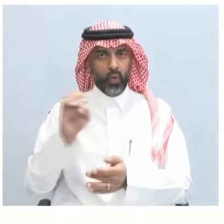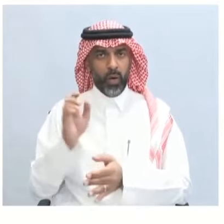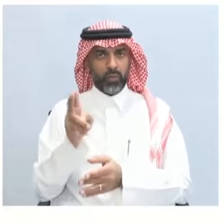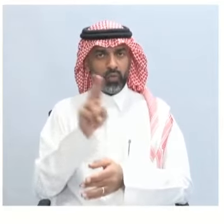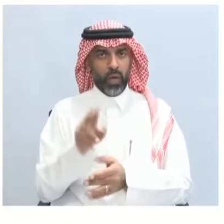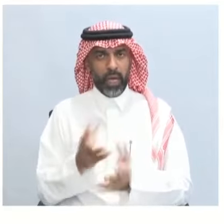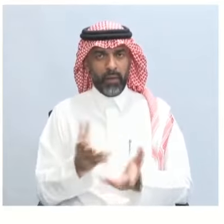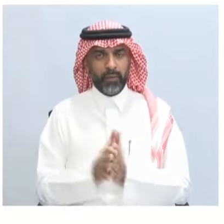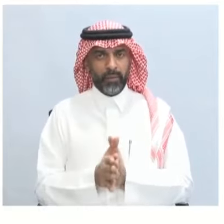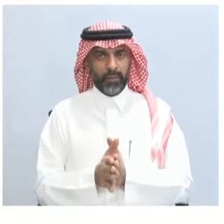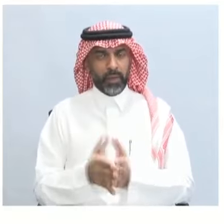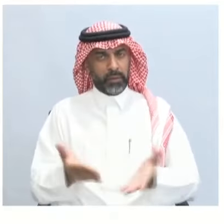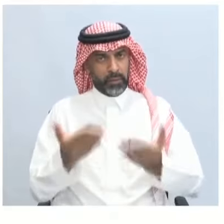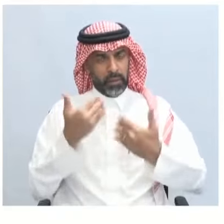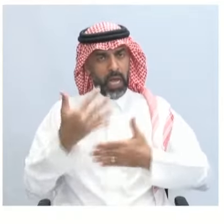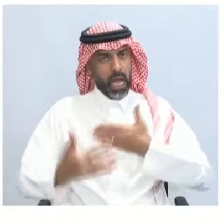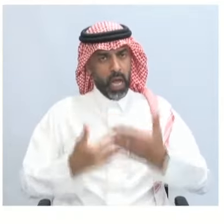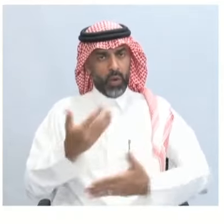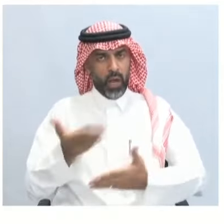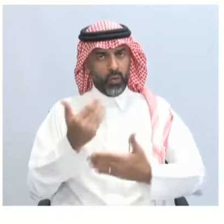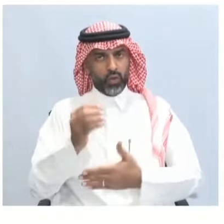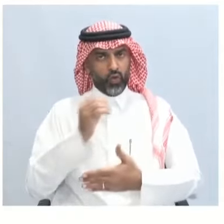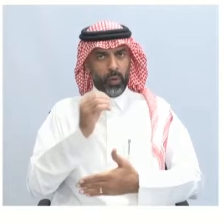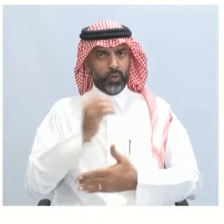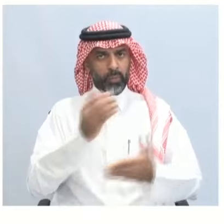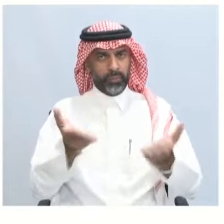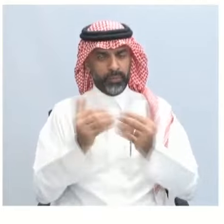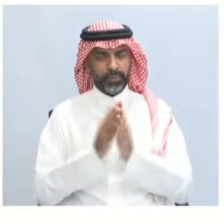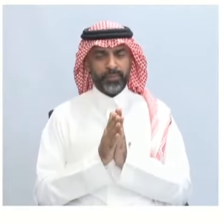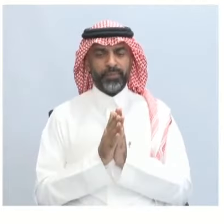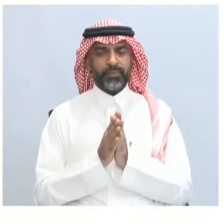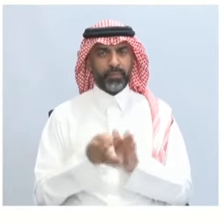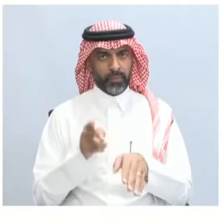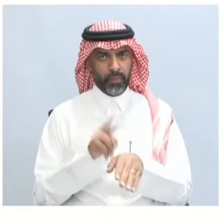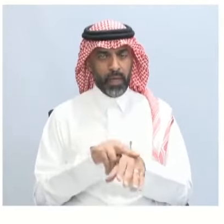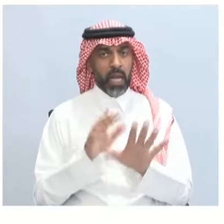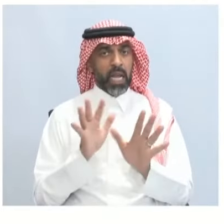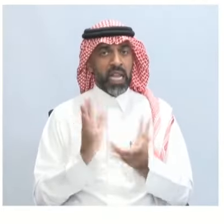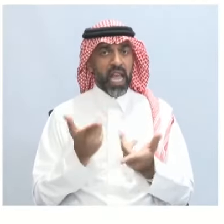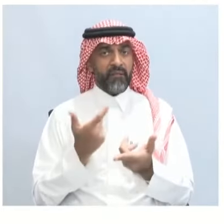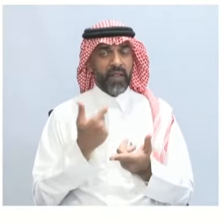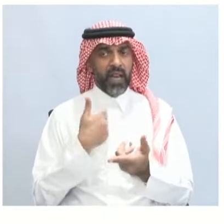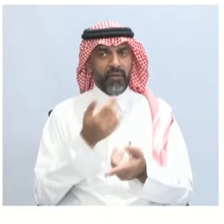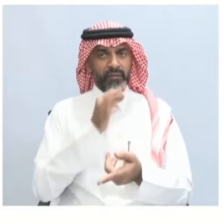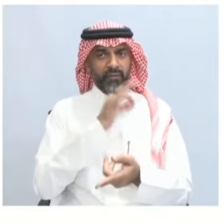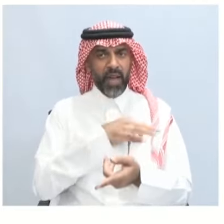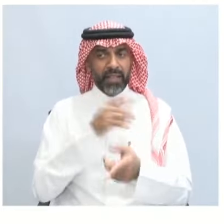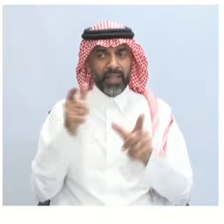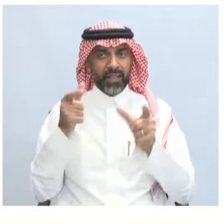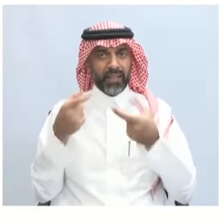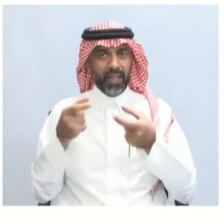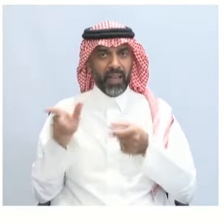نريد نريد اكثر من اجابه مره اخرى كيف نستثمر هذه التقنيه